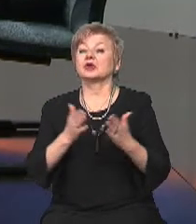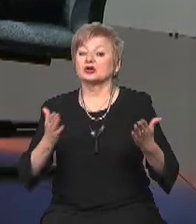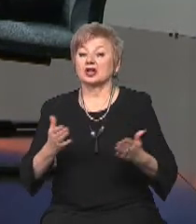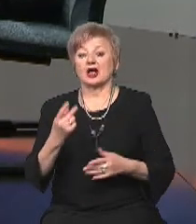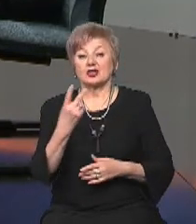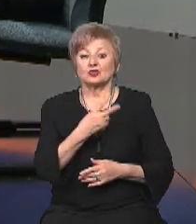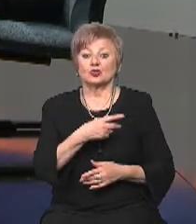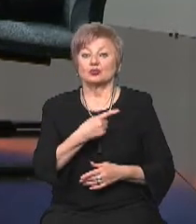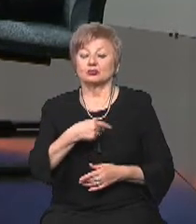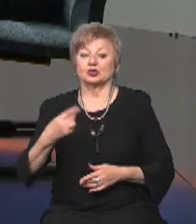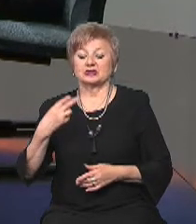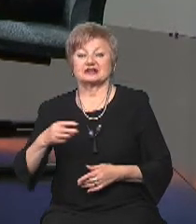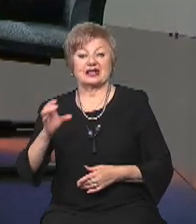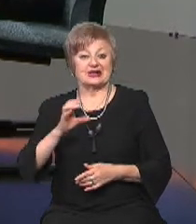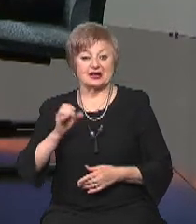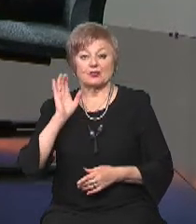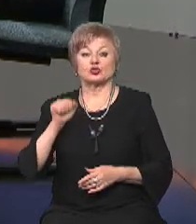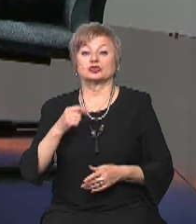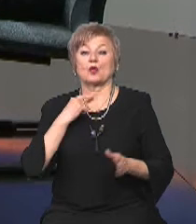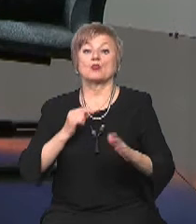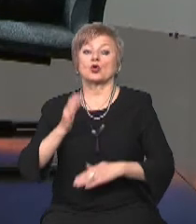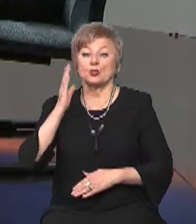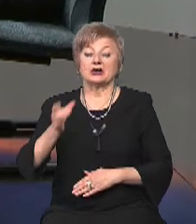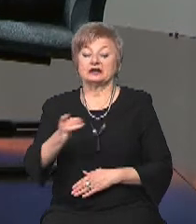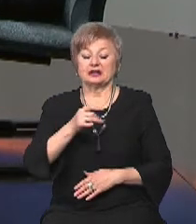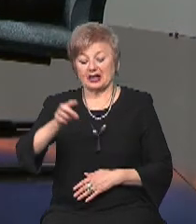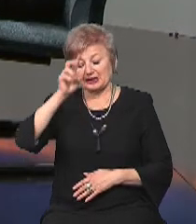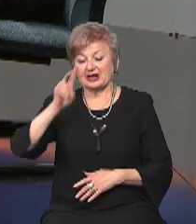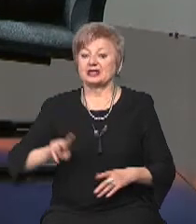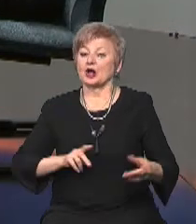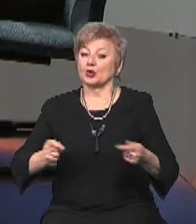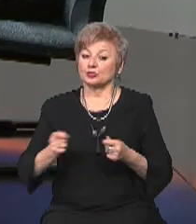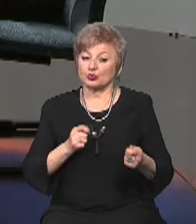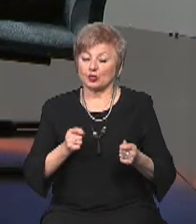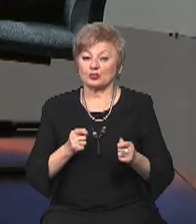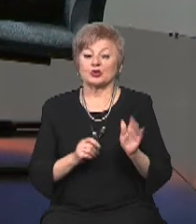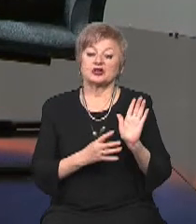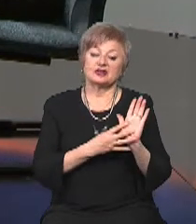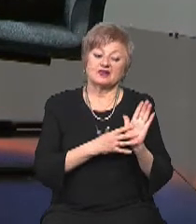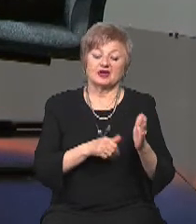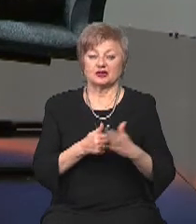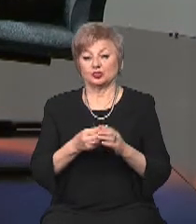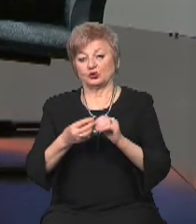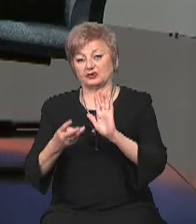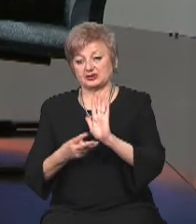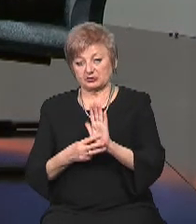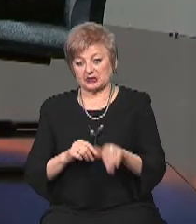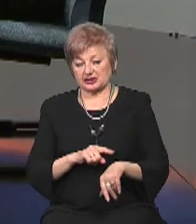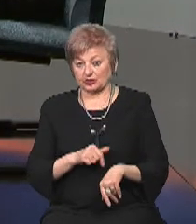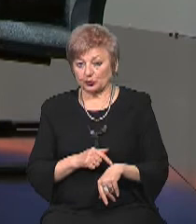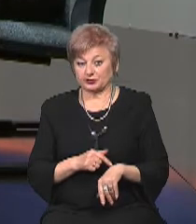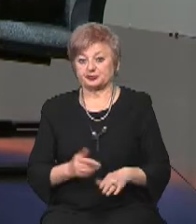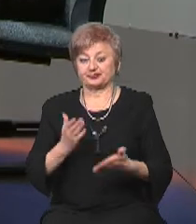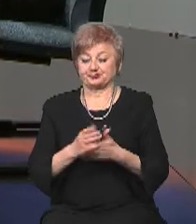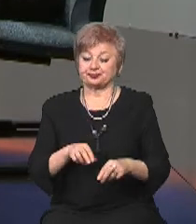2 по 30 вересня можна проголосувати у райдержадміністраціях міста по буднях з 9 до 18, маючи з